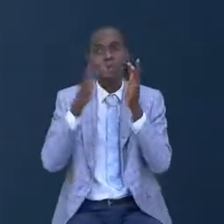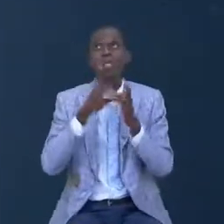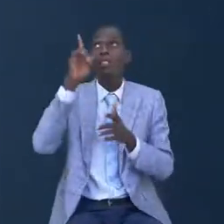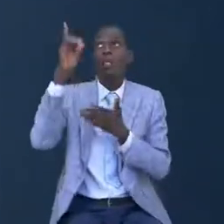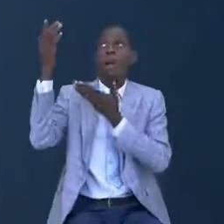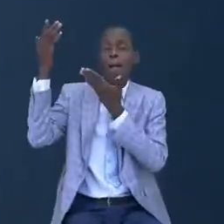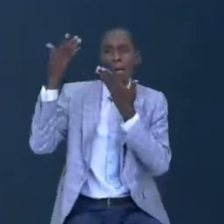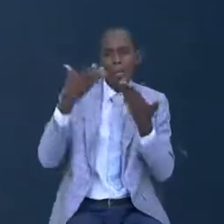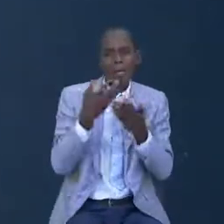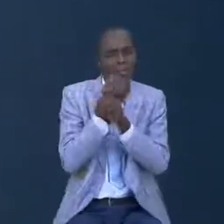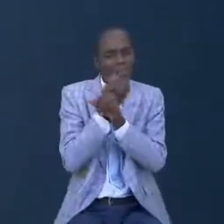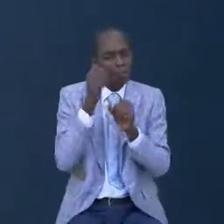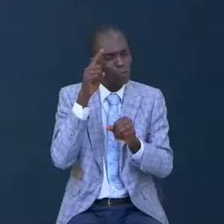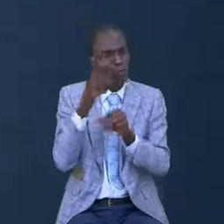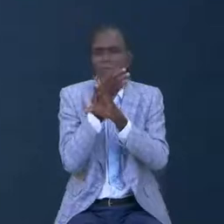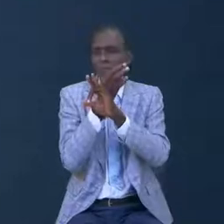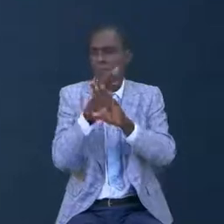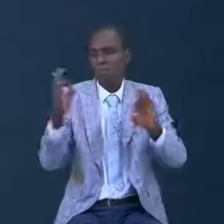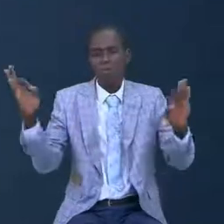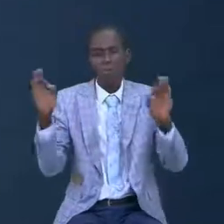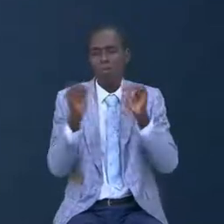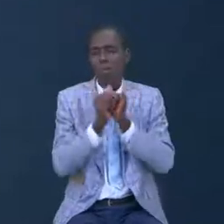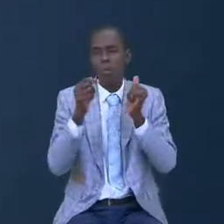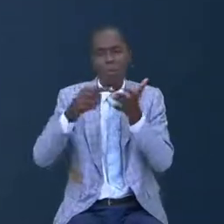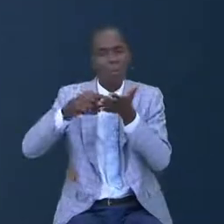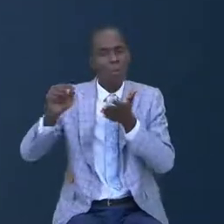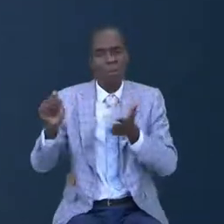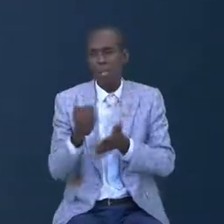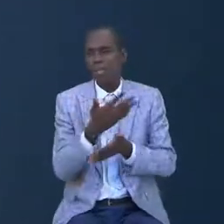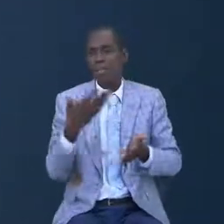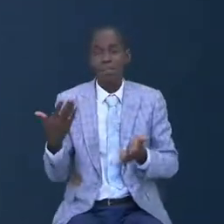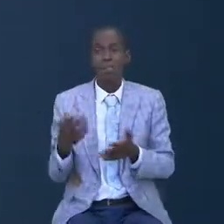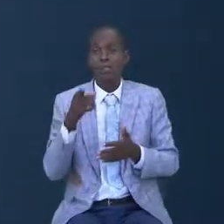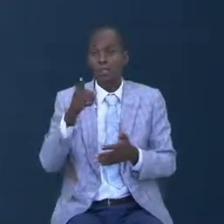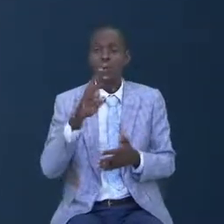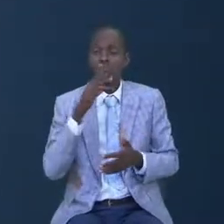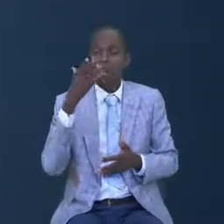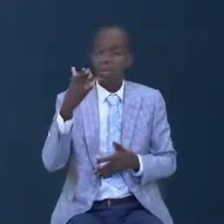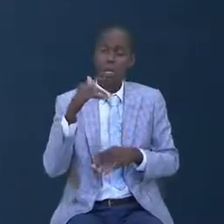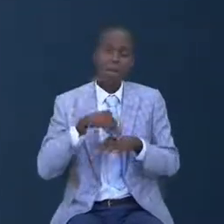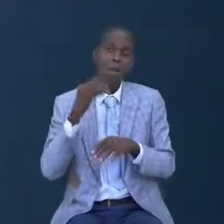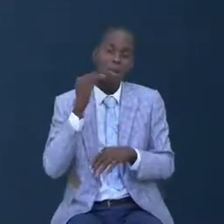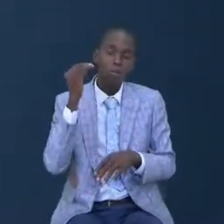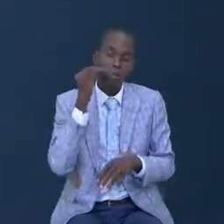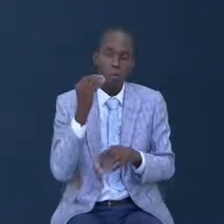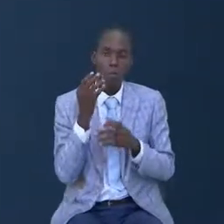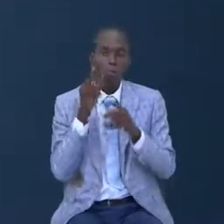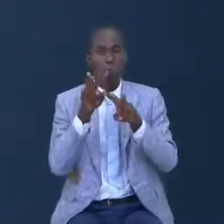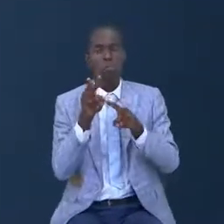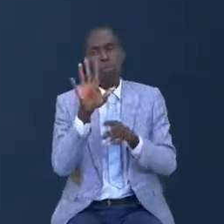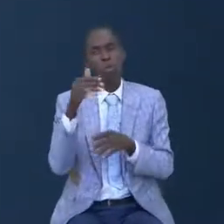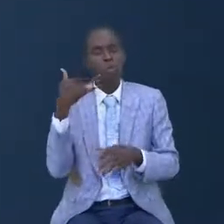Tiens-toi debout pour Jésus. Il t'apporte le salut maintenant. Où que vous soyez en ligne, voici